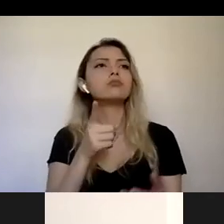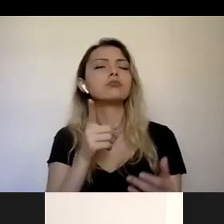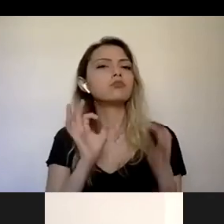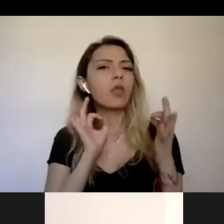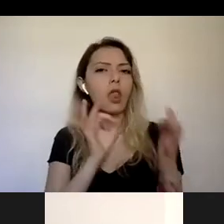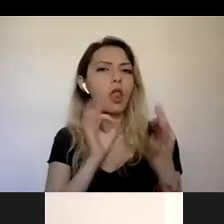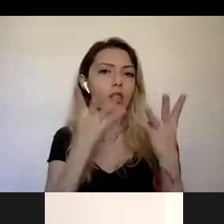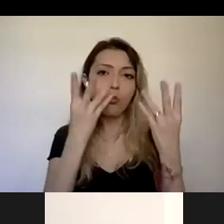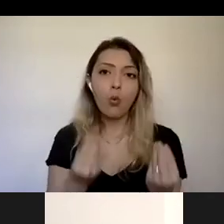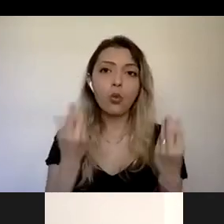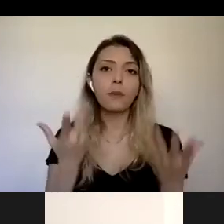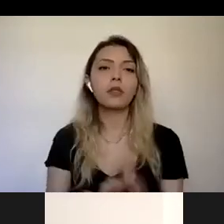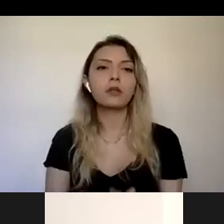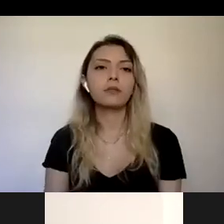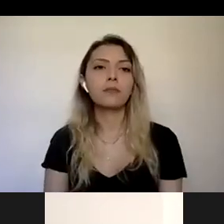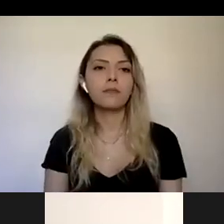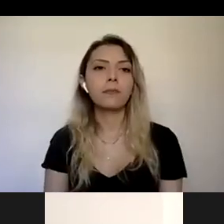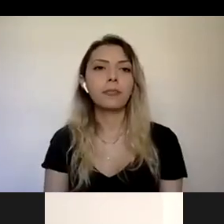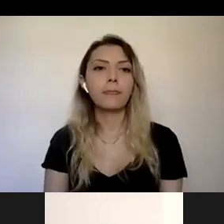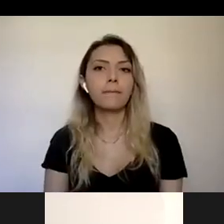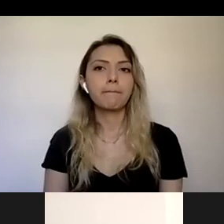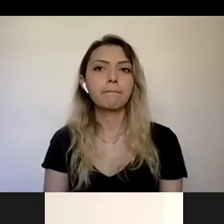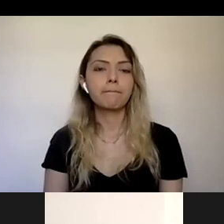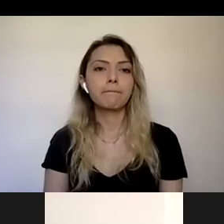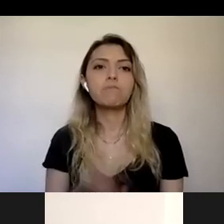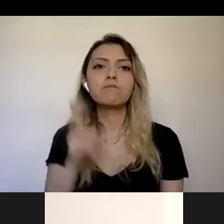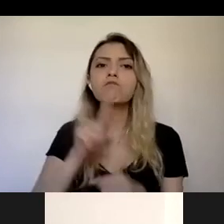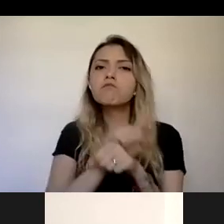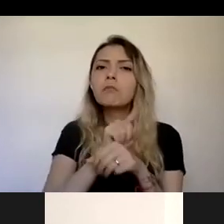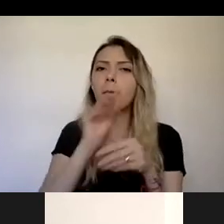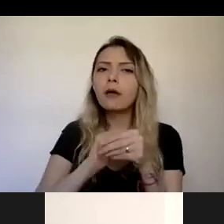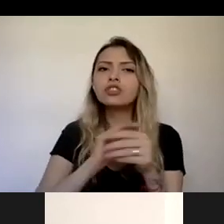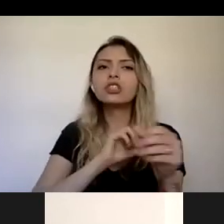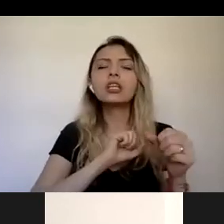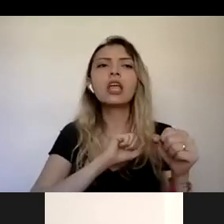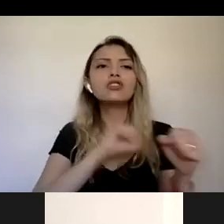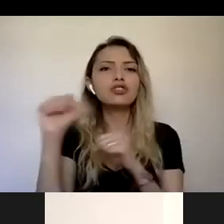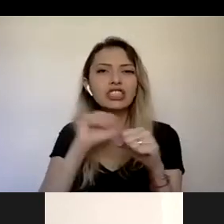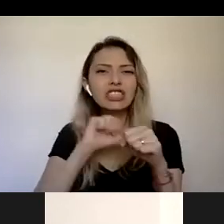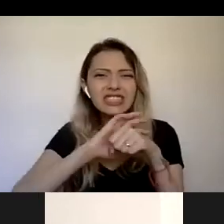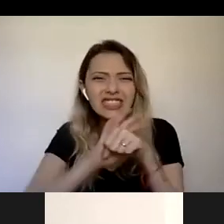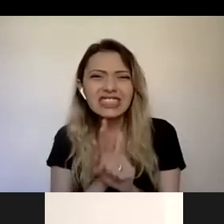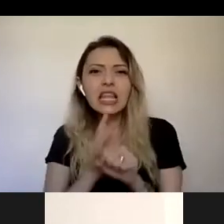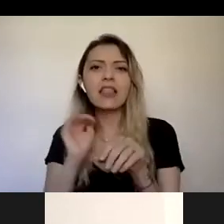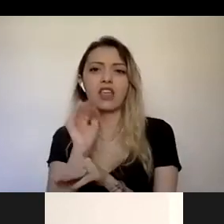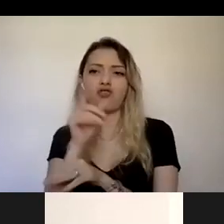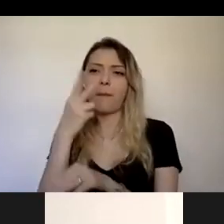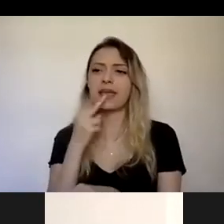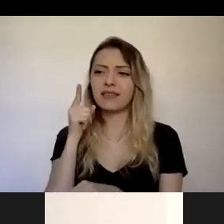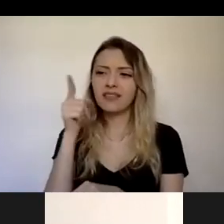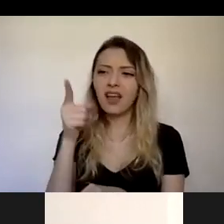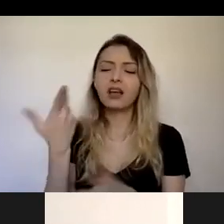dönemde şiddet gören bir kadın örneğin başvurmuş ve o sayı